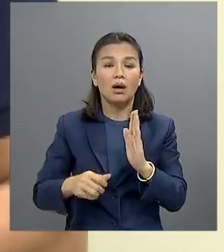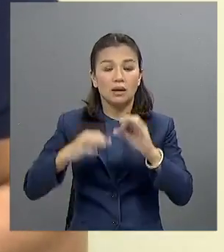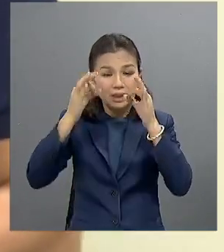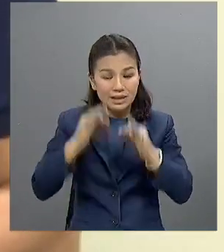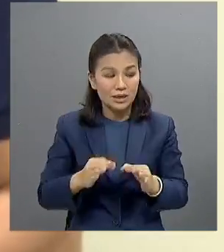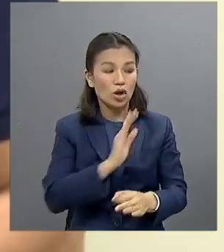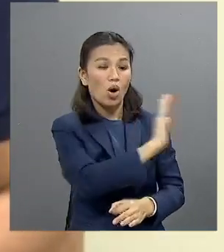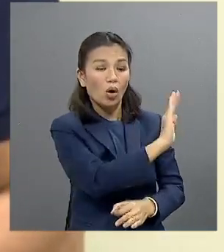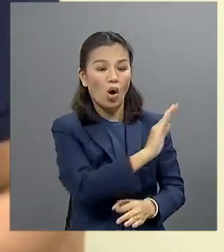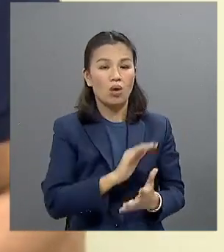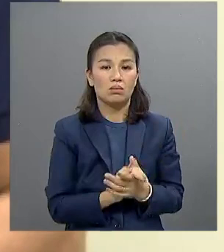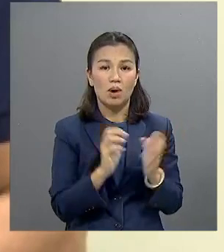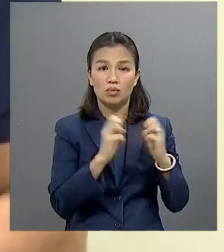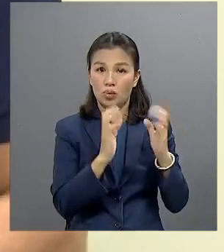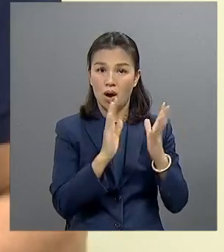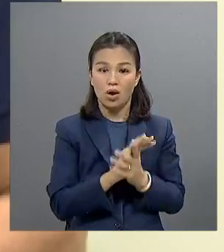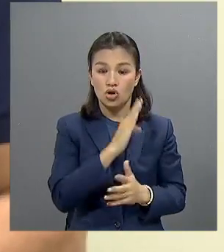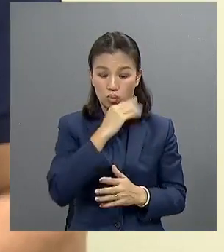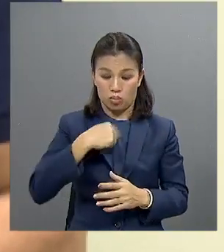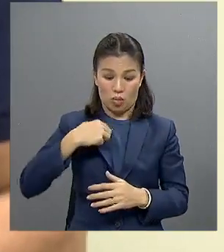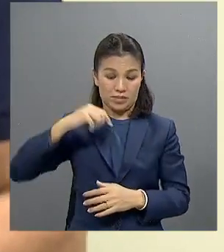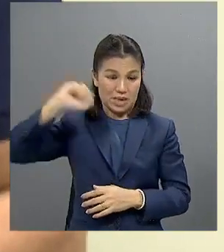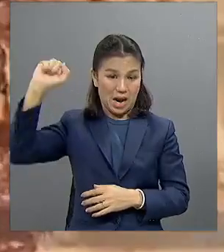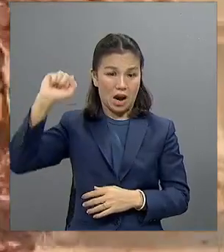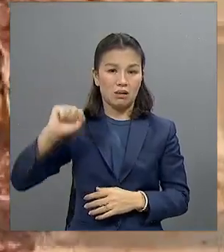นะคุณก็ต้องยอมรับในคำตัดสินของศาลด้วย